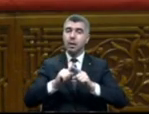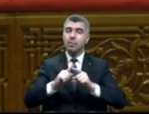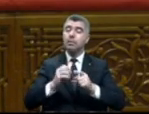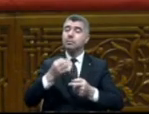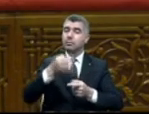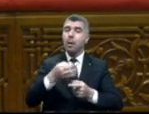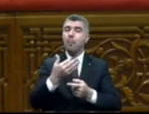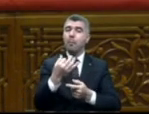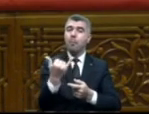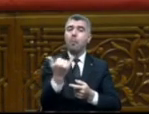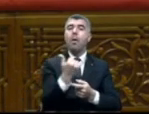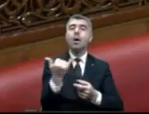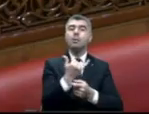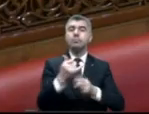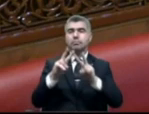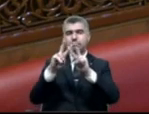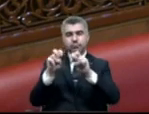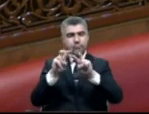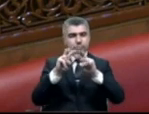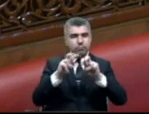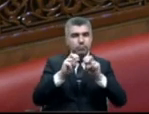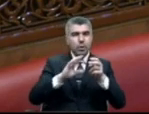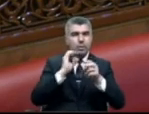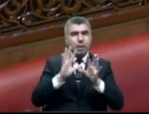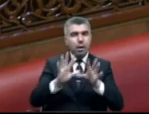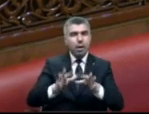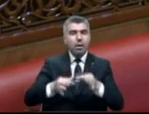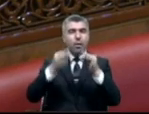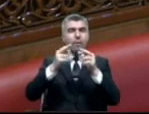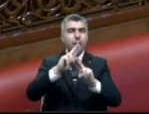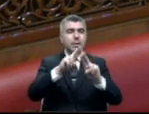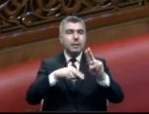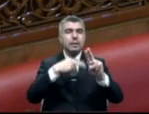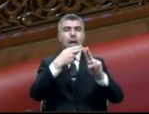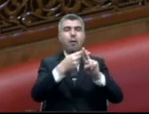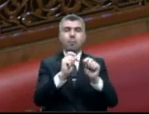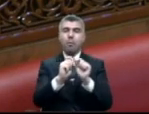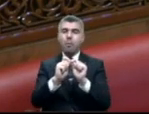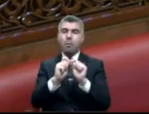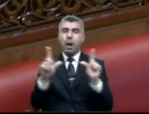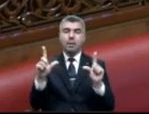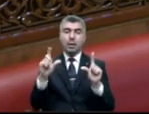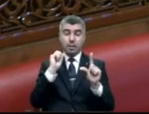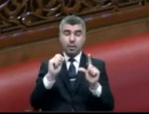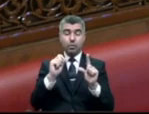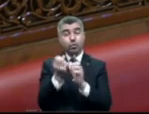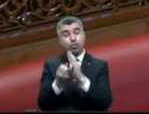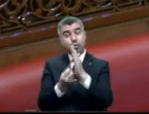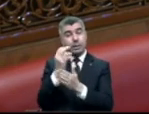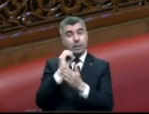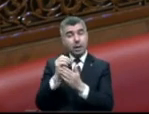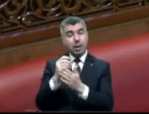دراسة اقتصادية وتقنية معمقة من شأنها توفير عناصر إجابة مضبوطة عن طريق إدماج التطورات التي